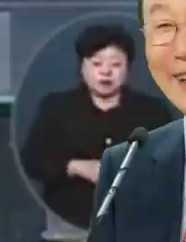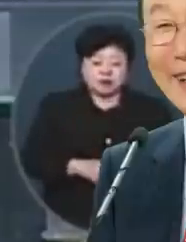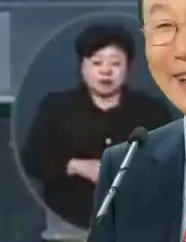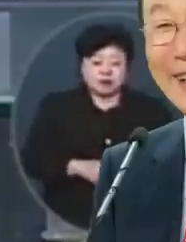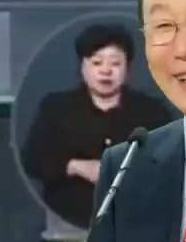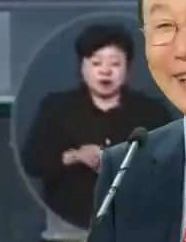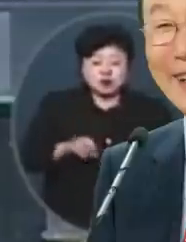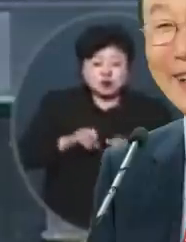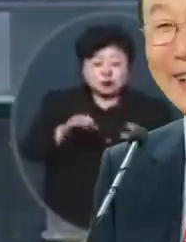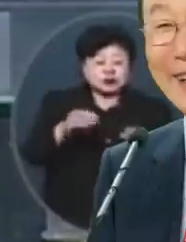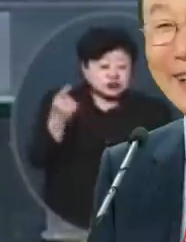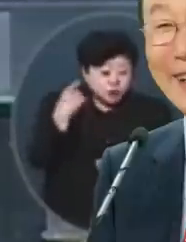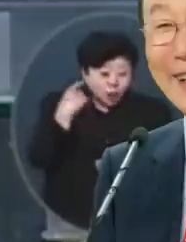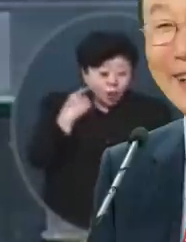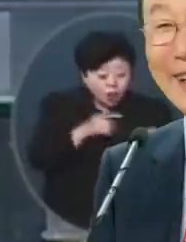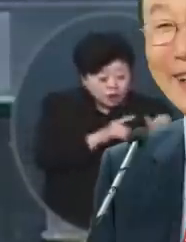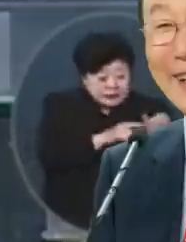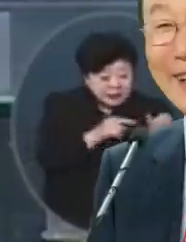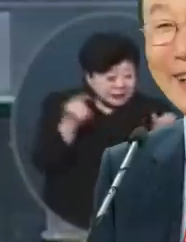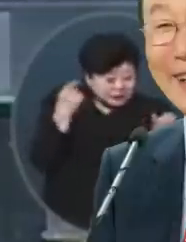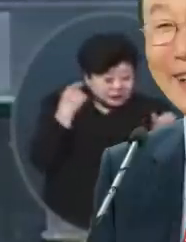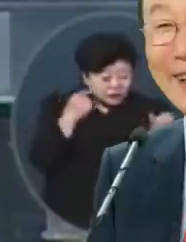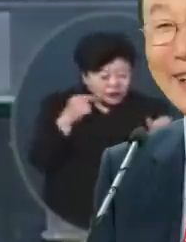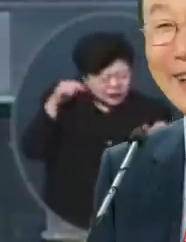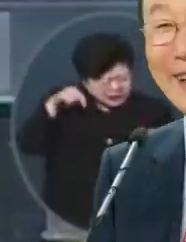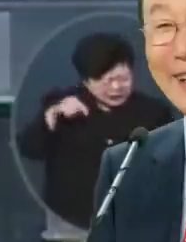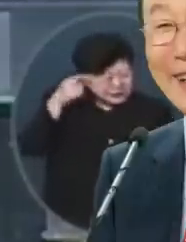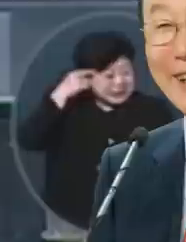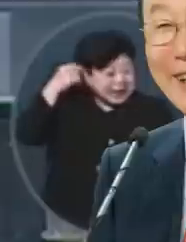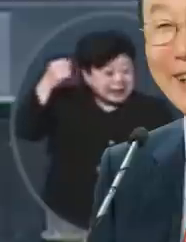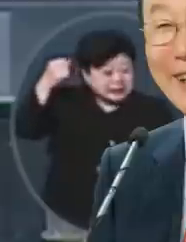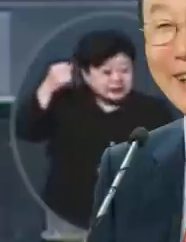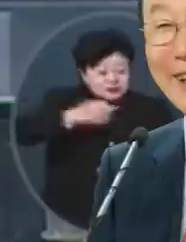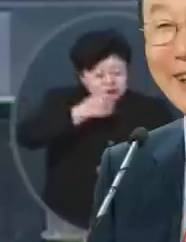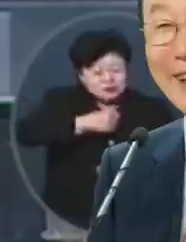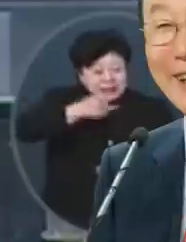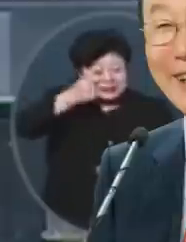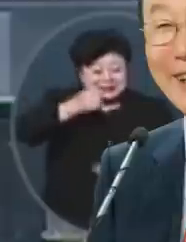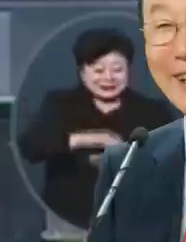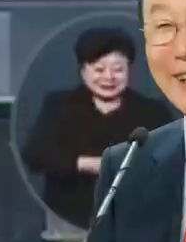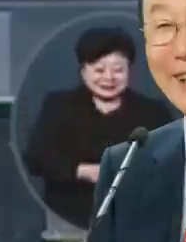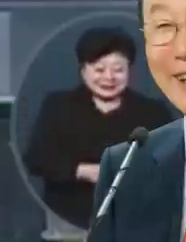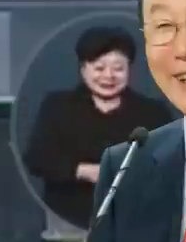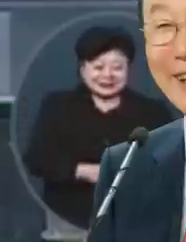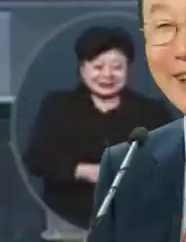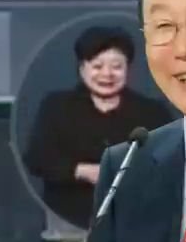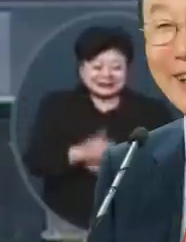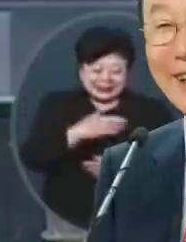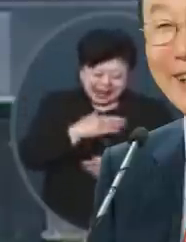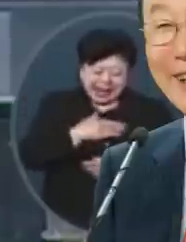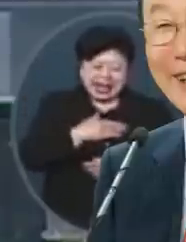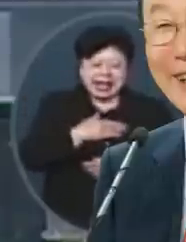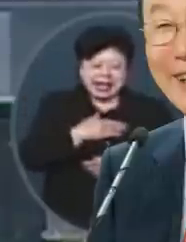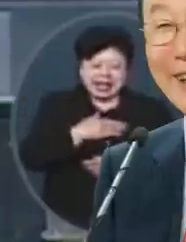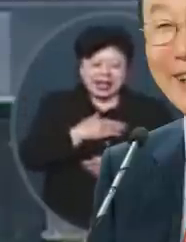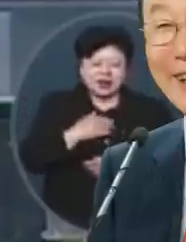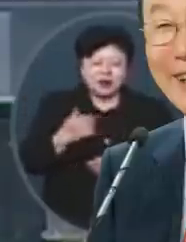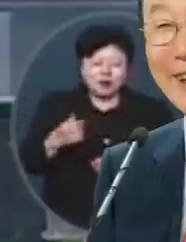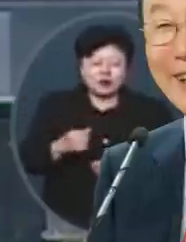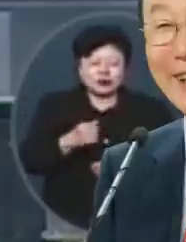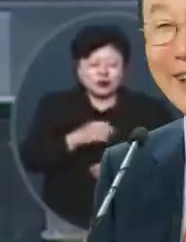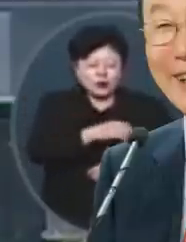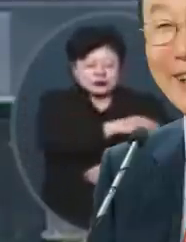그 소문을 깊이 생각해서 꿈을 꾸기 시작하는 것입니다. 내가 그 옷자락에 소만